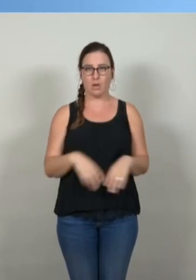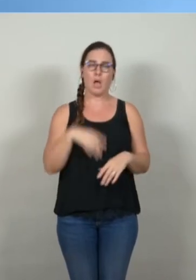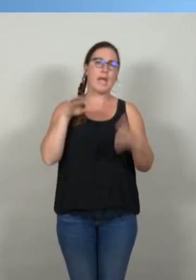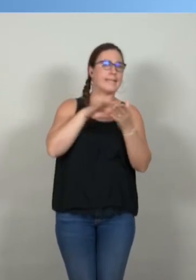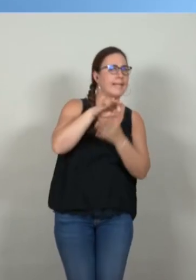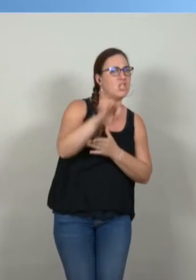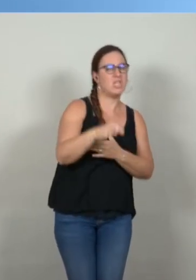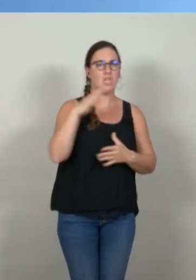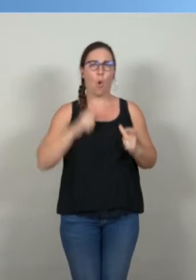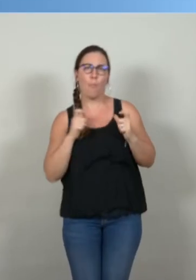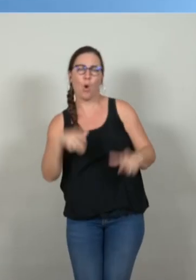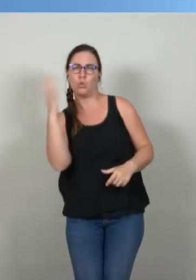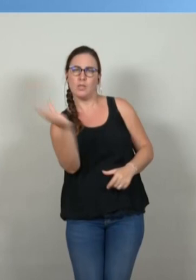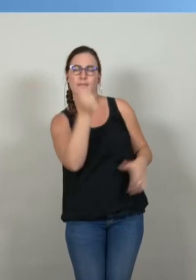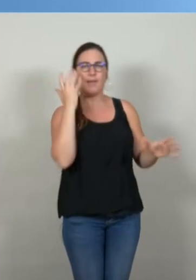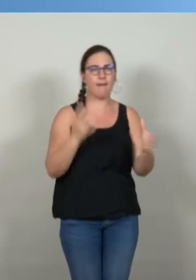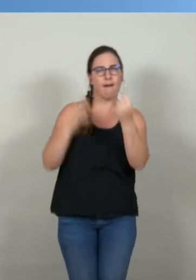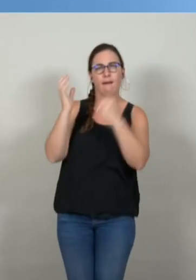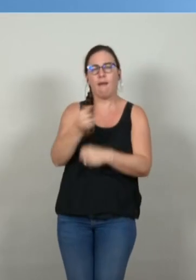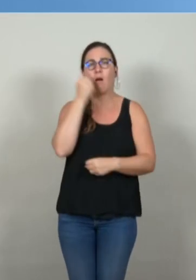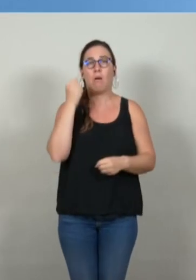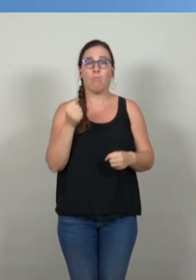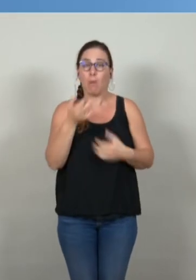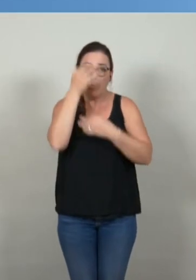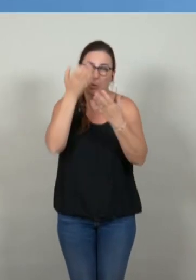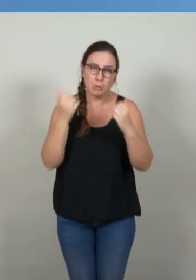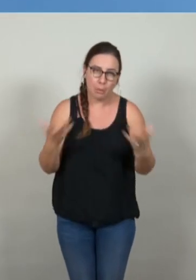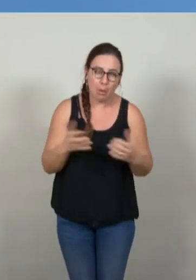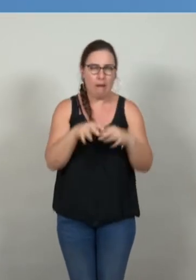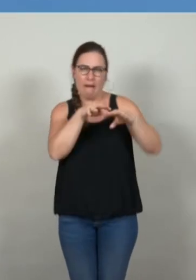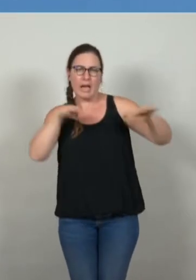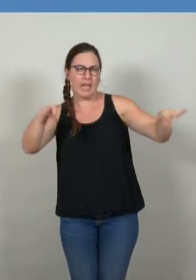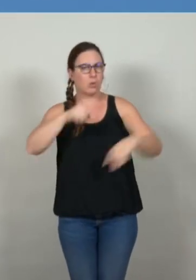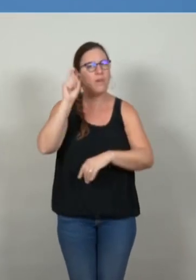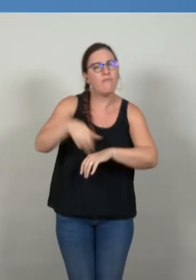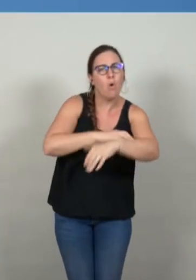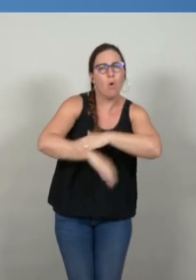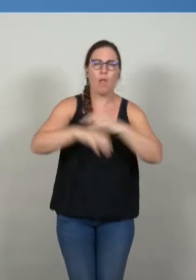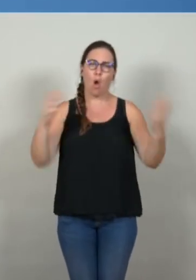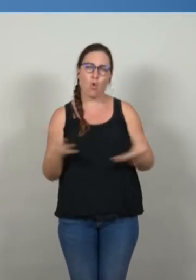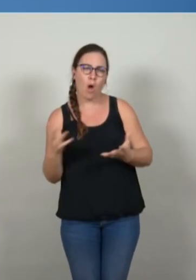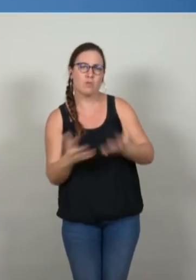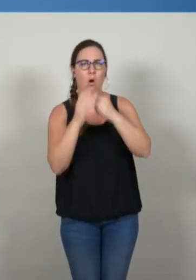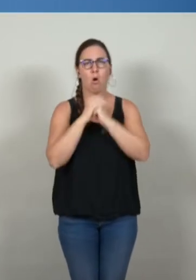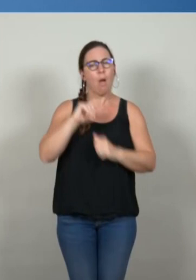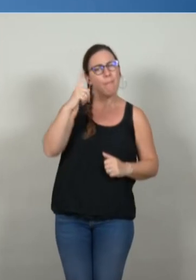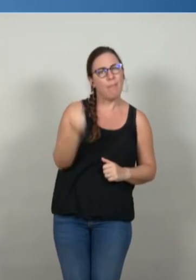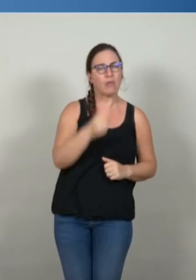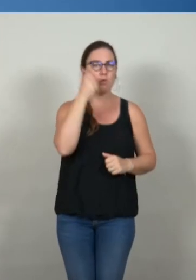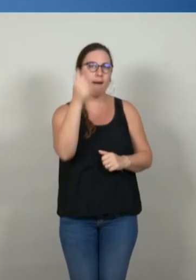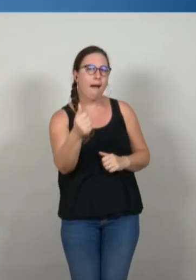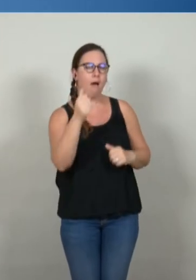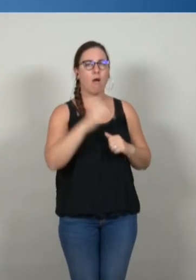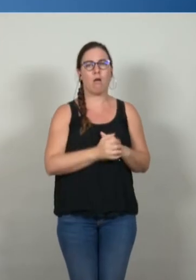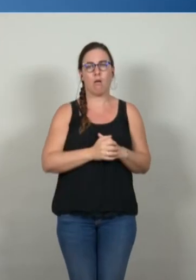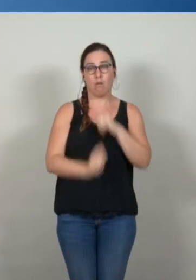stratégies des opportunités à saisir on sait pas toujours lesquels des réseaux à mettre en place des encouragements un partenariat le